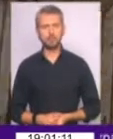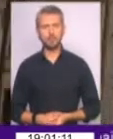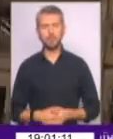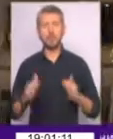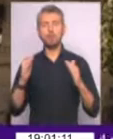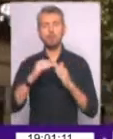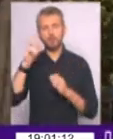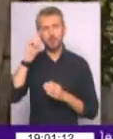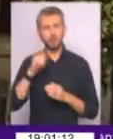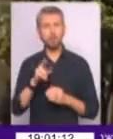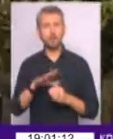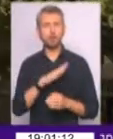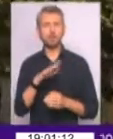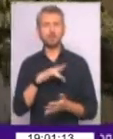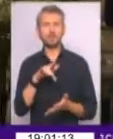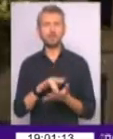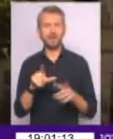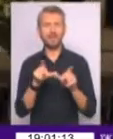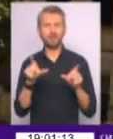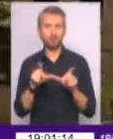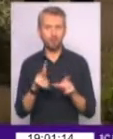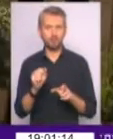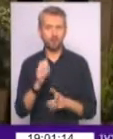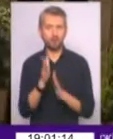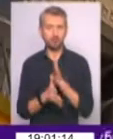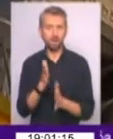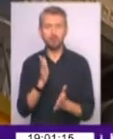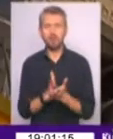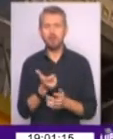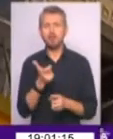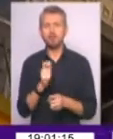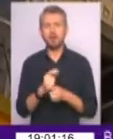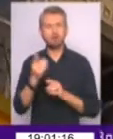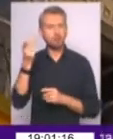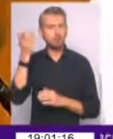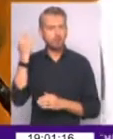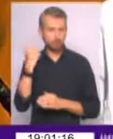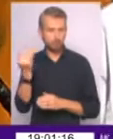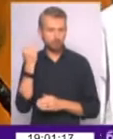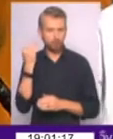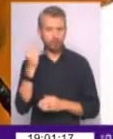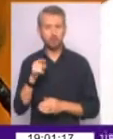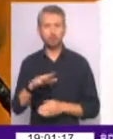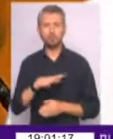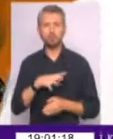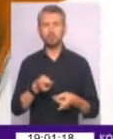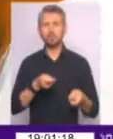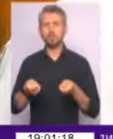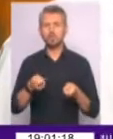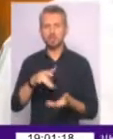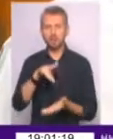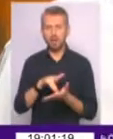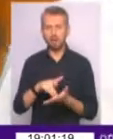Будівля, відома як колишній центральний гастроном на Хрещатику, насправді має набагато глибшу та цікаву історію. Тут був штаб